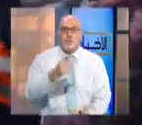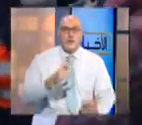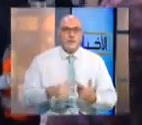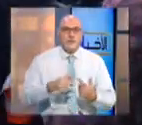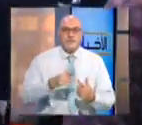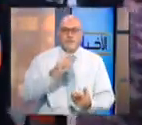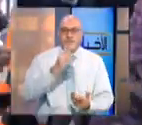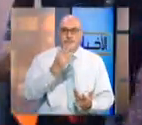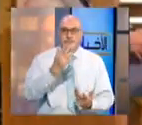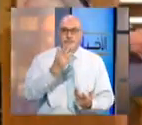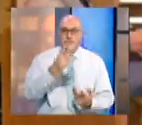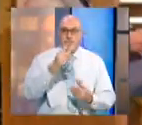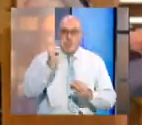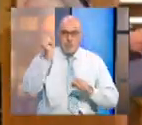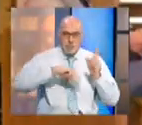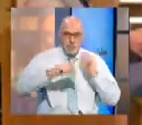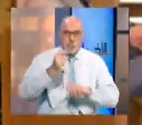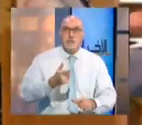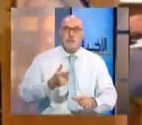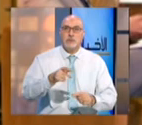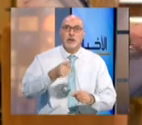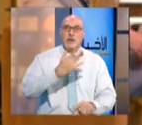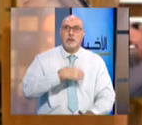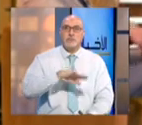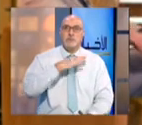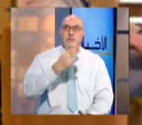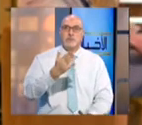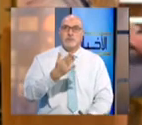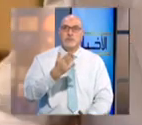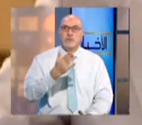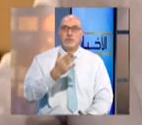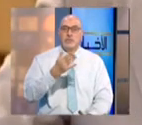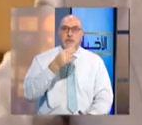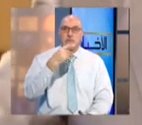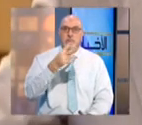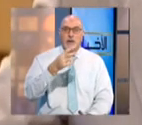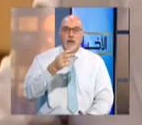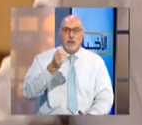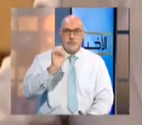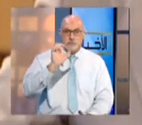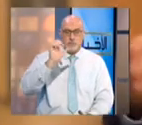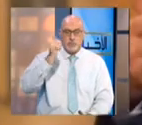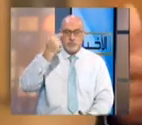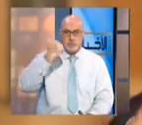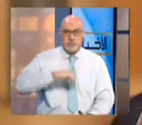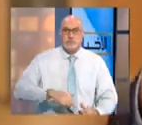الدين، وكلاهما اجتمع في شخص مسؤول مخزني واحد باع فلسطين بجرة